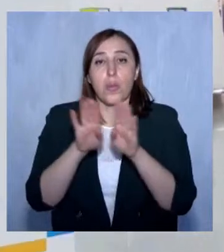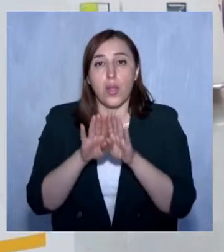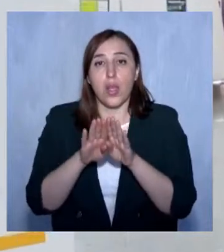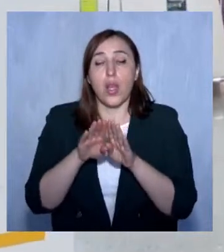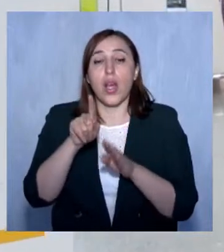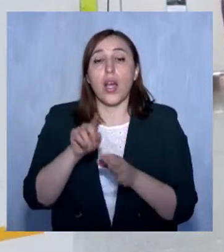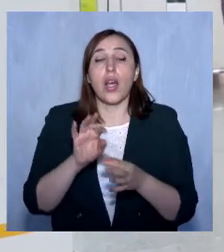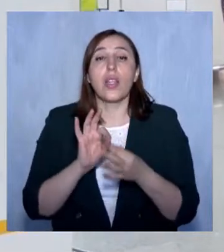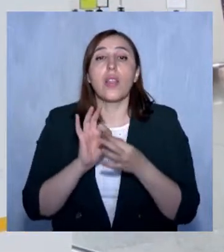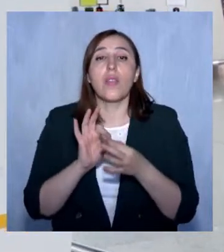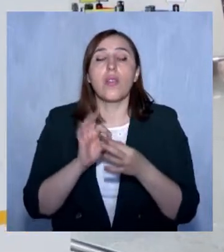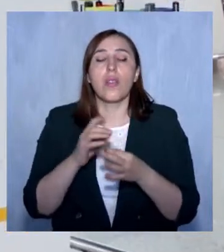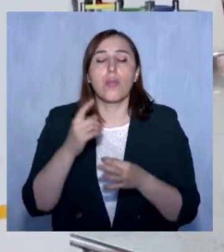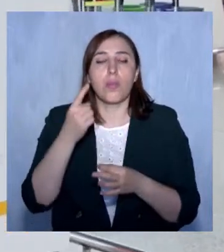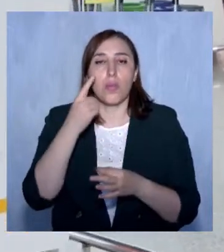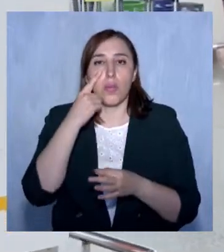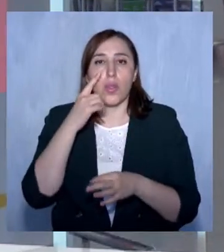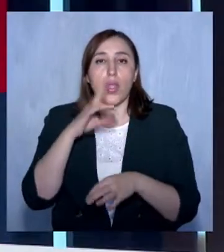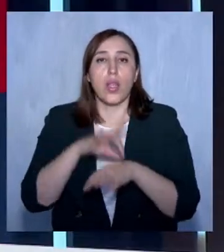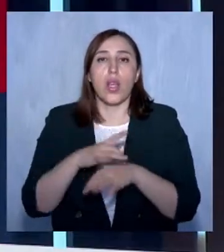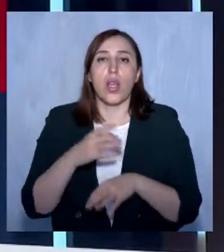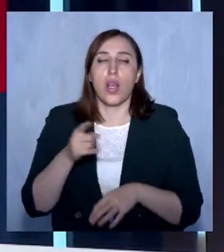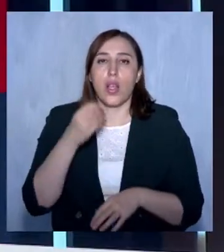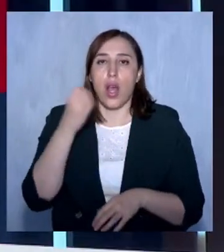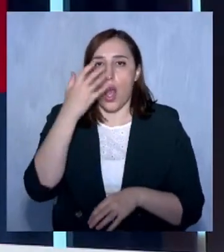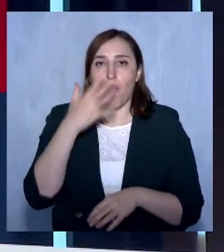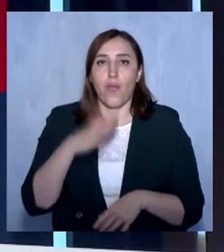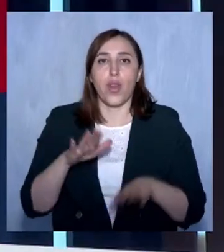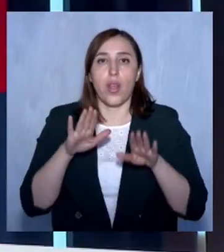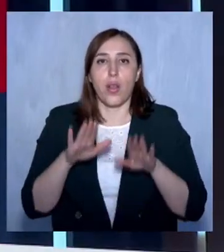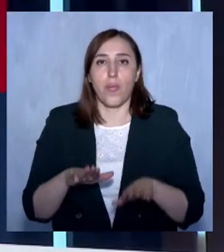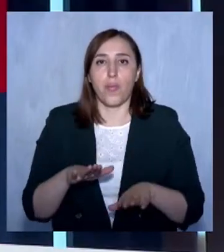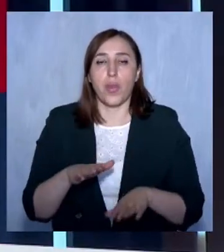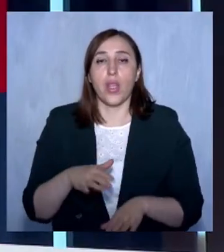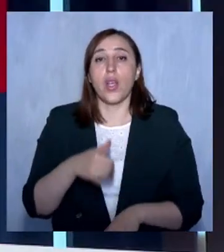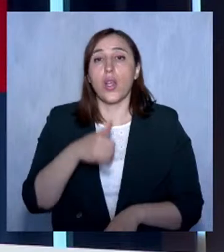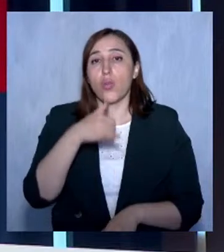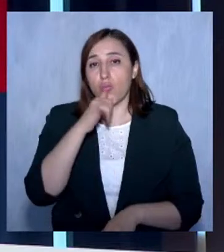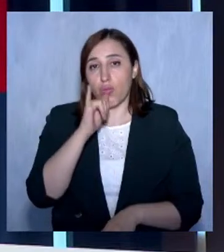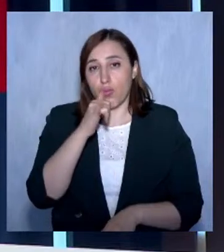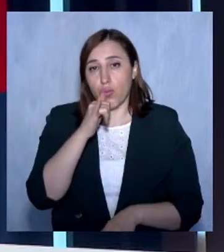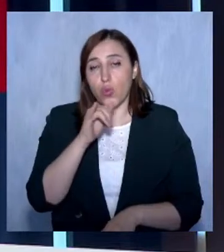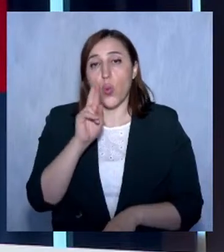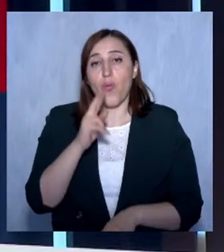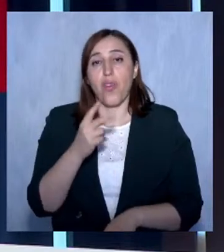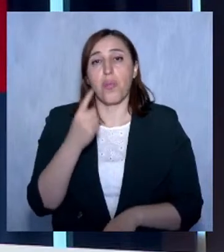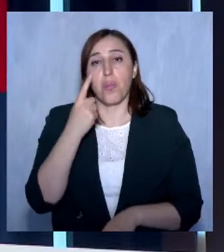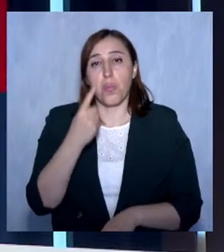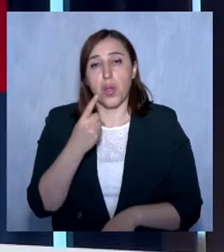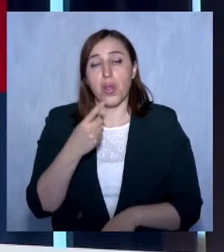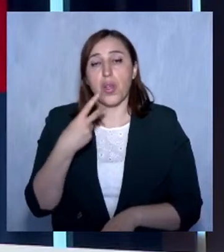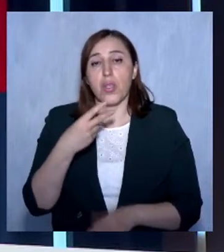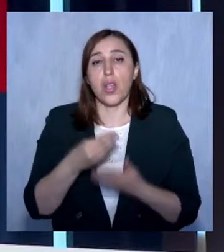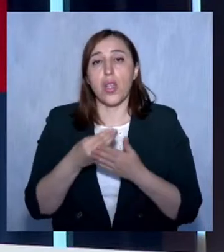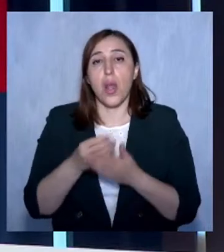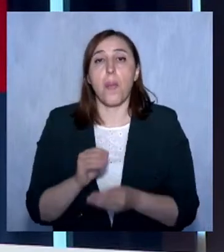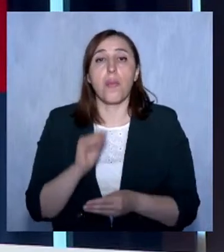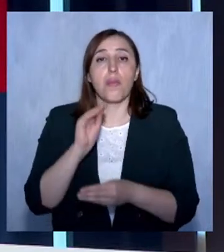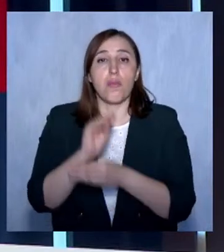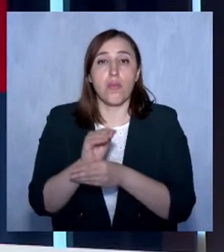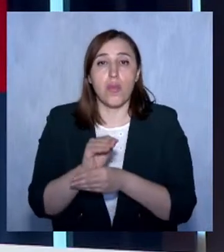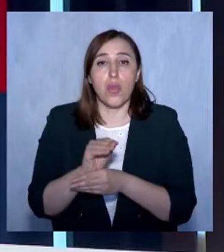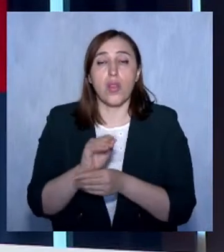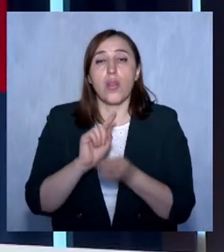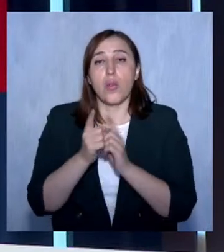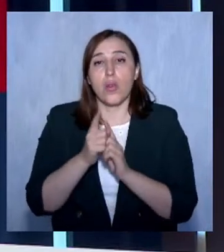առաջինը հայտնաբերվել էր հարավային ավրիկայում։ Հմելու ջրի հումվարի մեկից 20 դրամով թանկանալու մասին